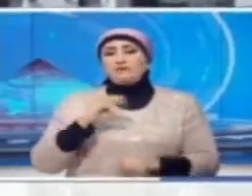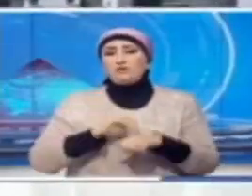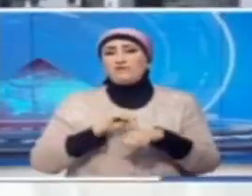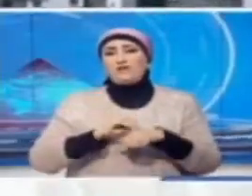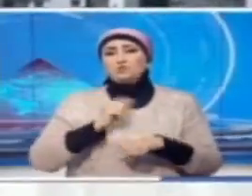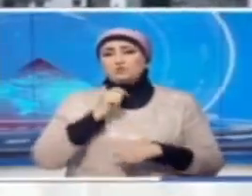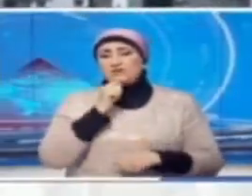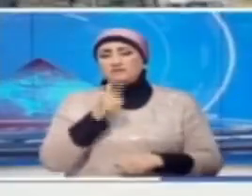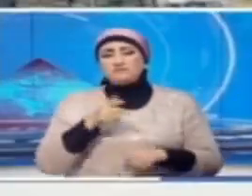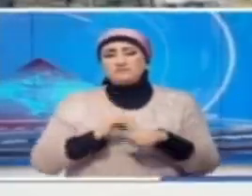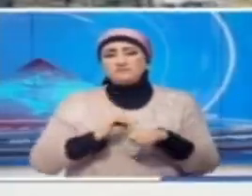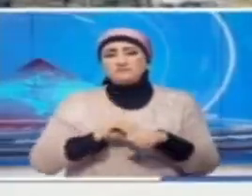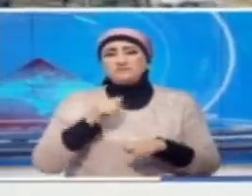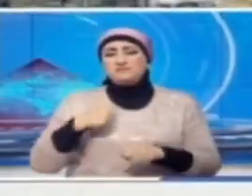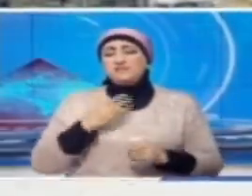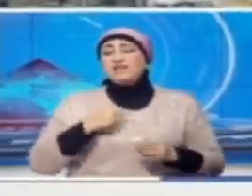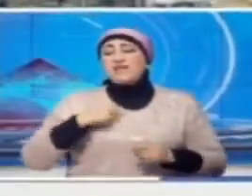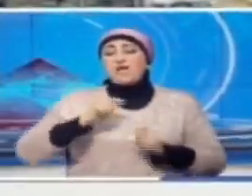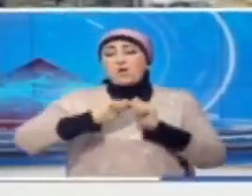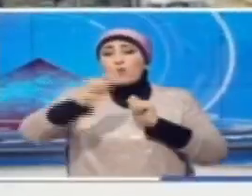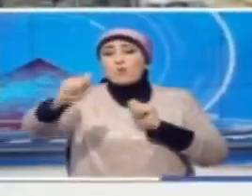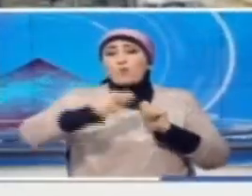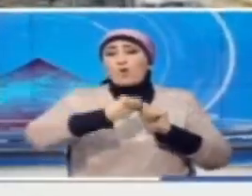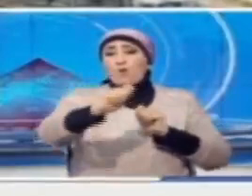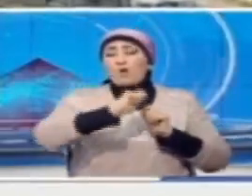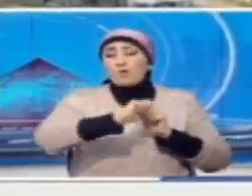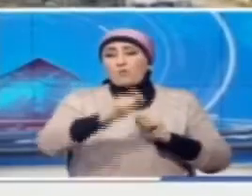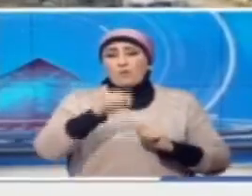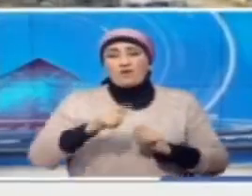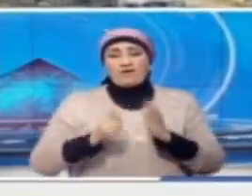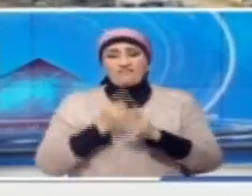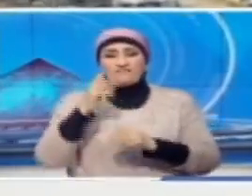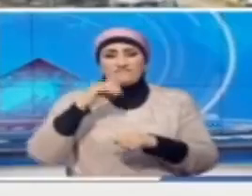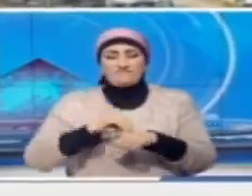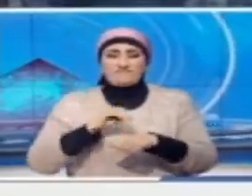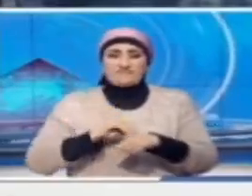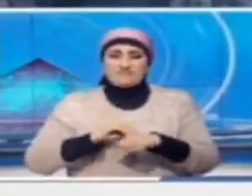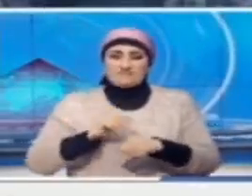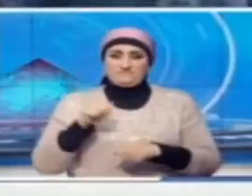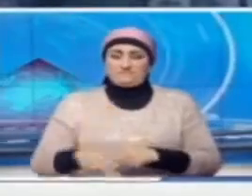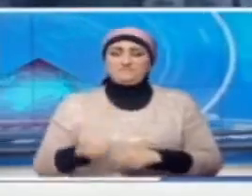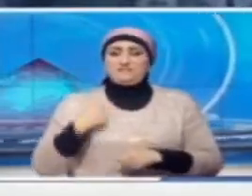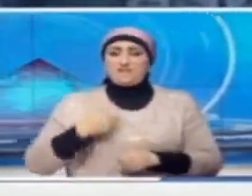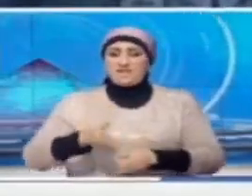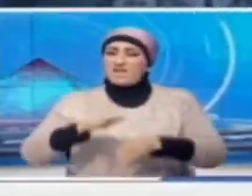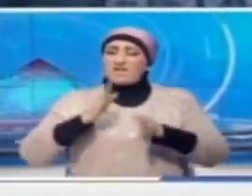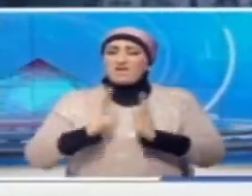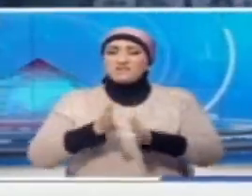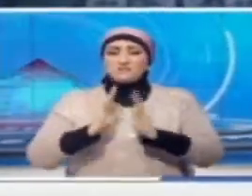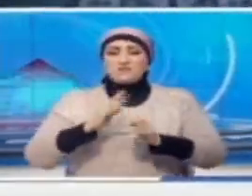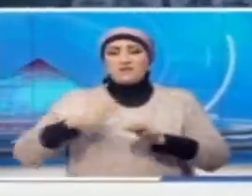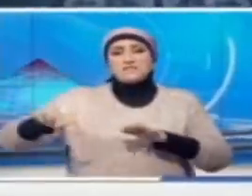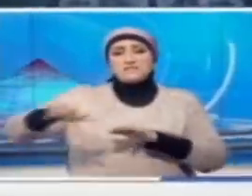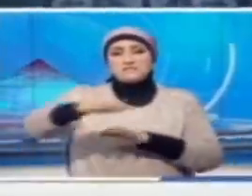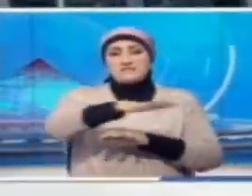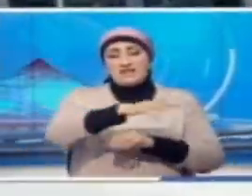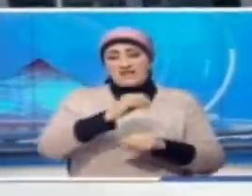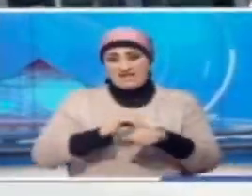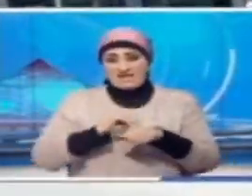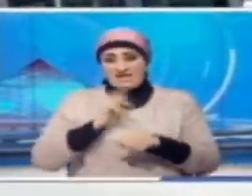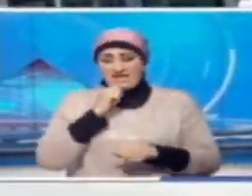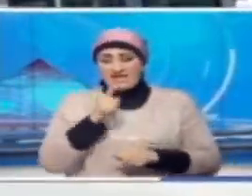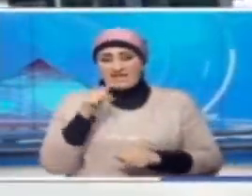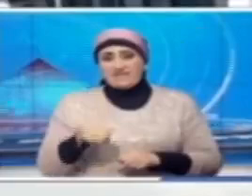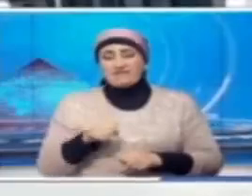الجديدة. تمتد المنصورة الجديدة بطول 14 كيلومتر على الطريق الساحلي. موقعها الاستراتيجي